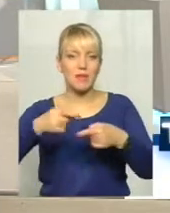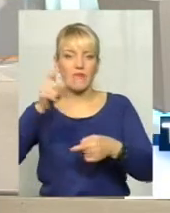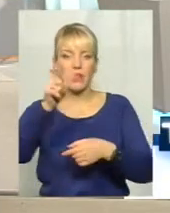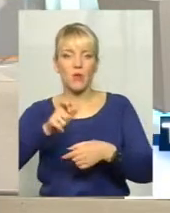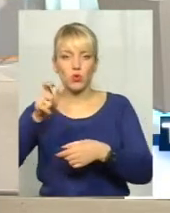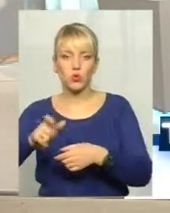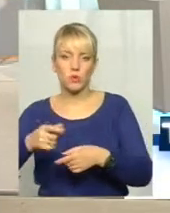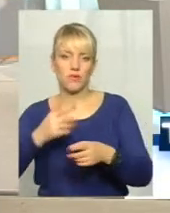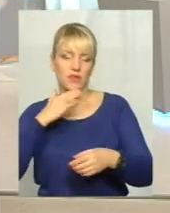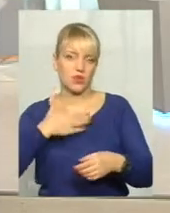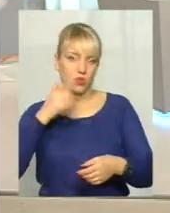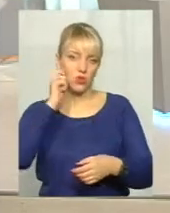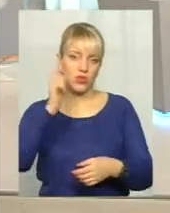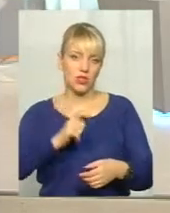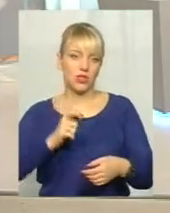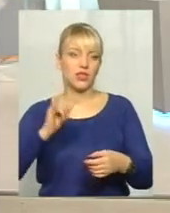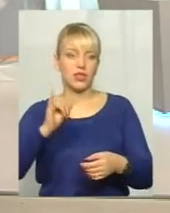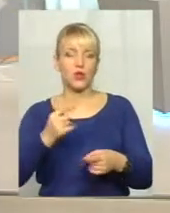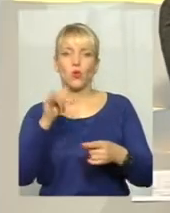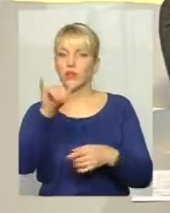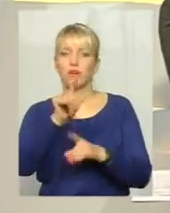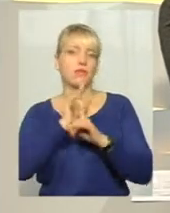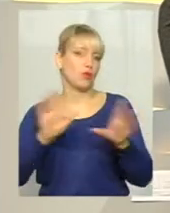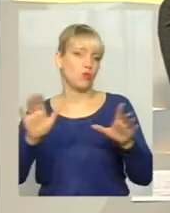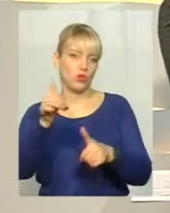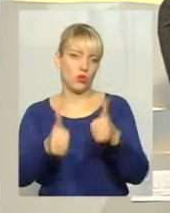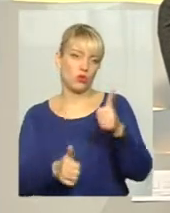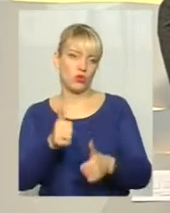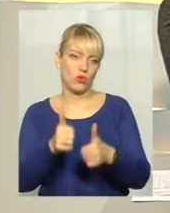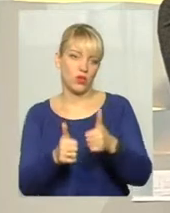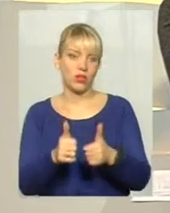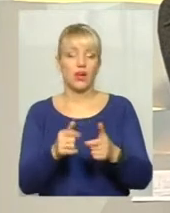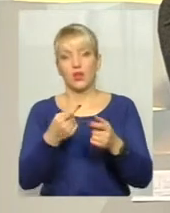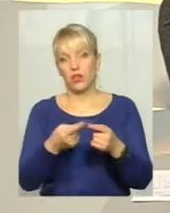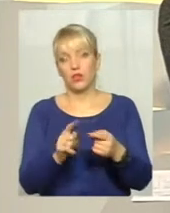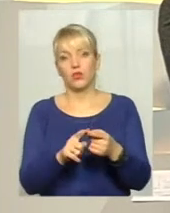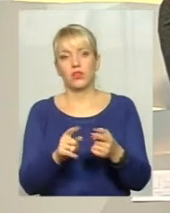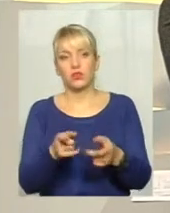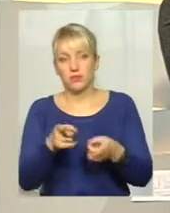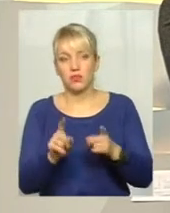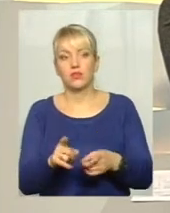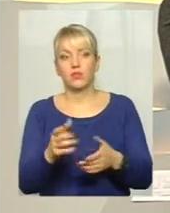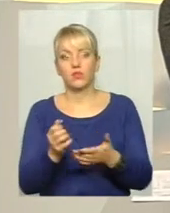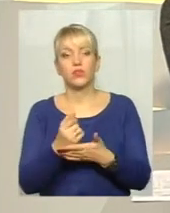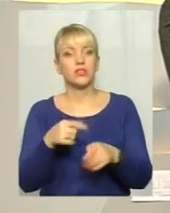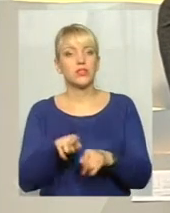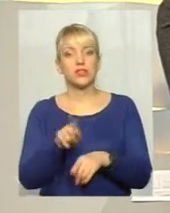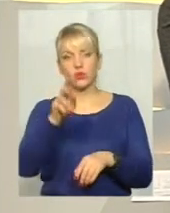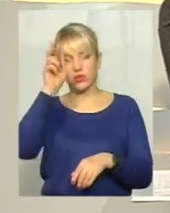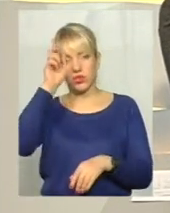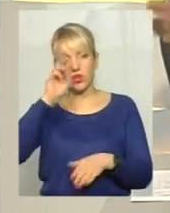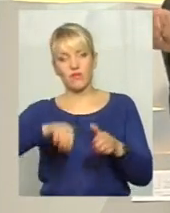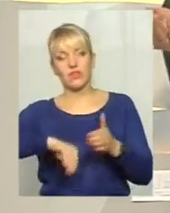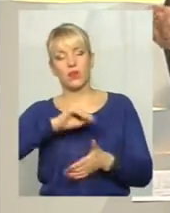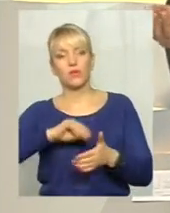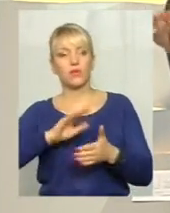і відповідно, ну, просто в них не буде конкурентів. І тоді, ну, дійсно, це ж може бути так, що просто державні закупівлі, вони